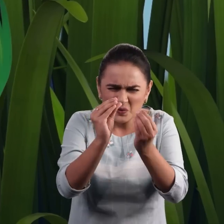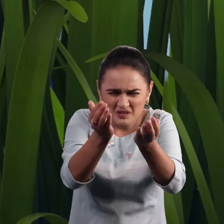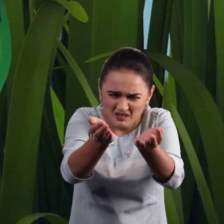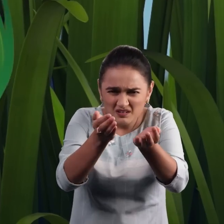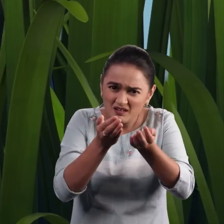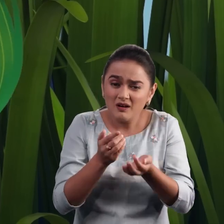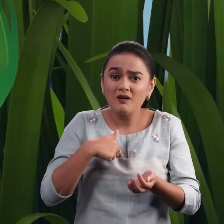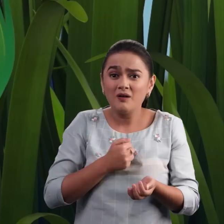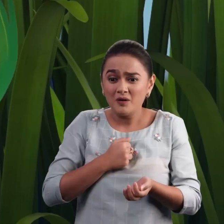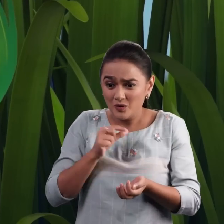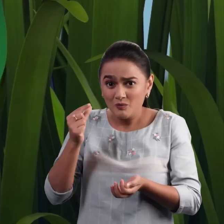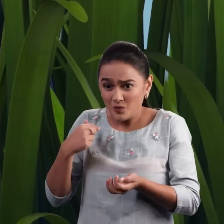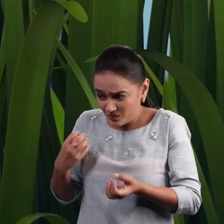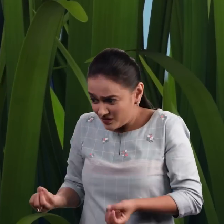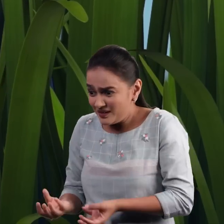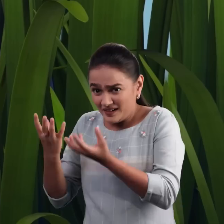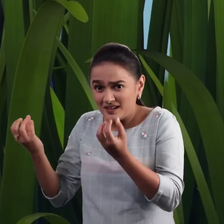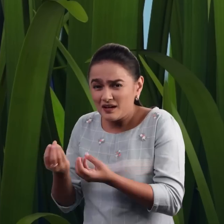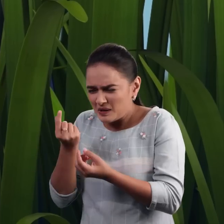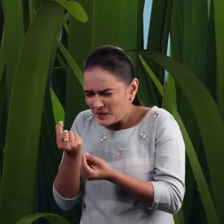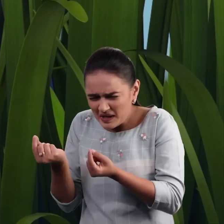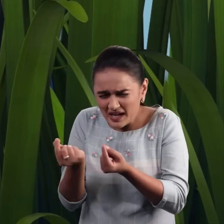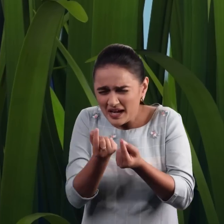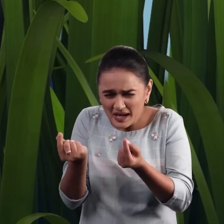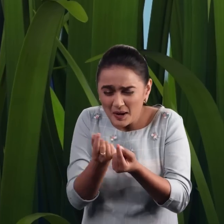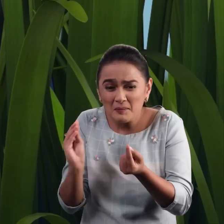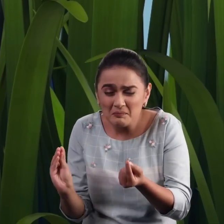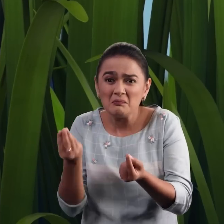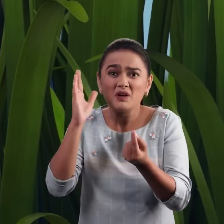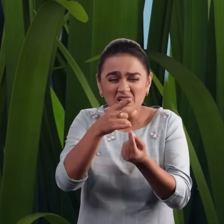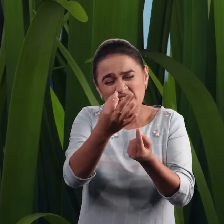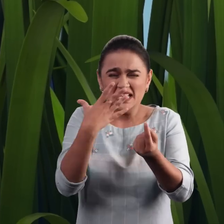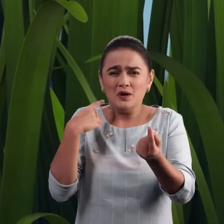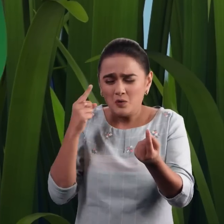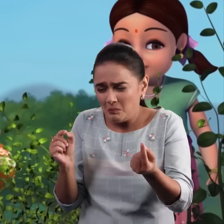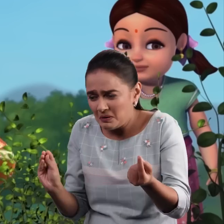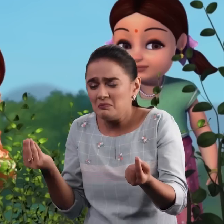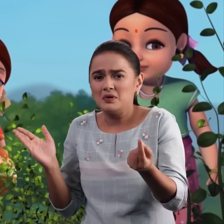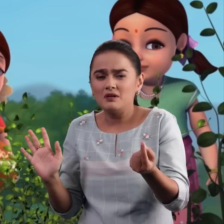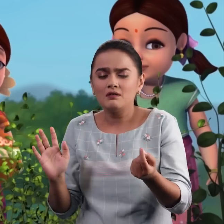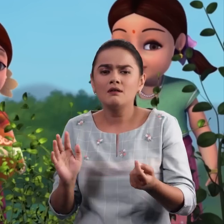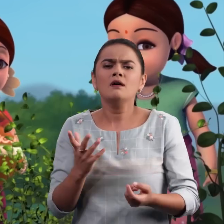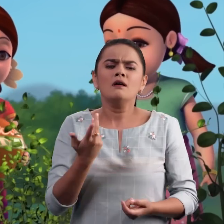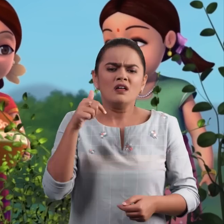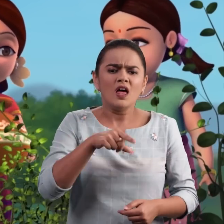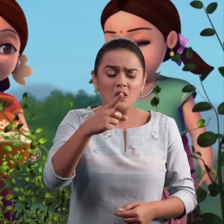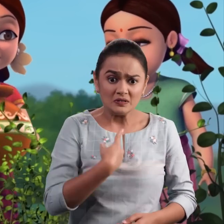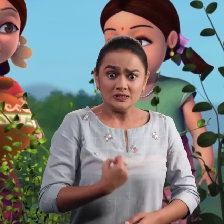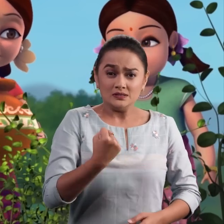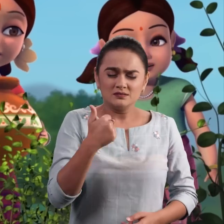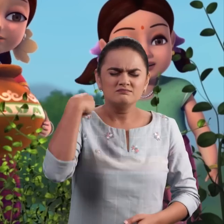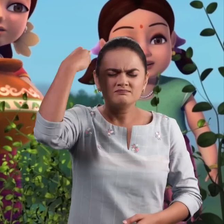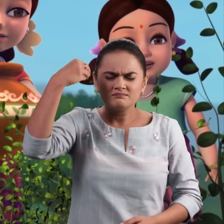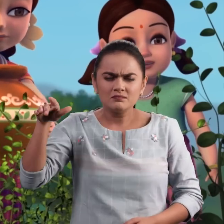दे दो तो मैं अपने मोती कम से कम तुम्हारे मोतियों के आधे आकार के तो कर सकूं। अब जबकि तुम अपना